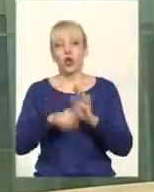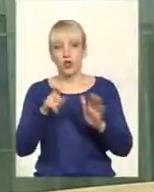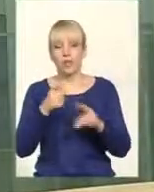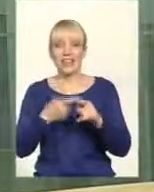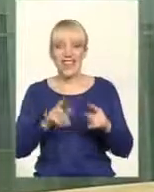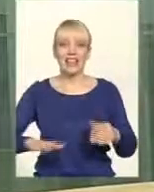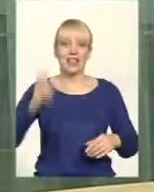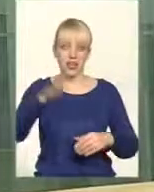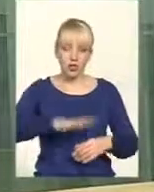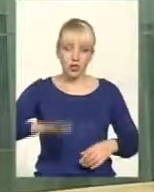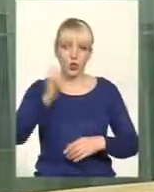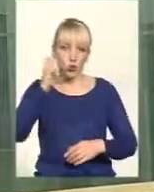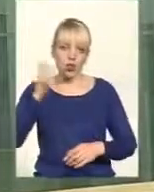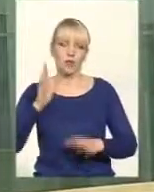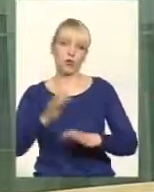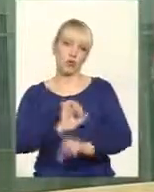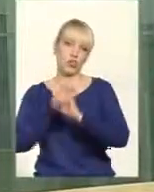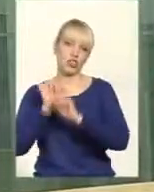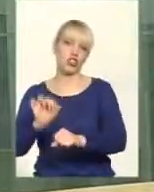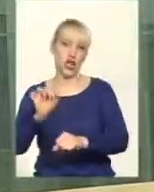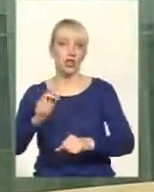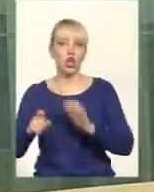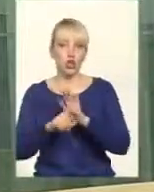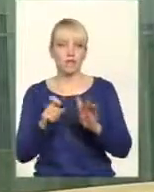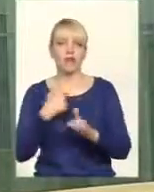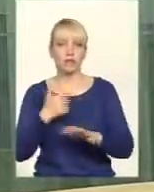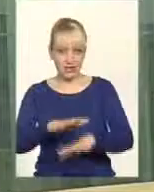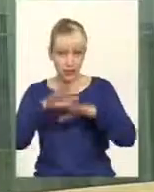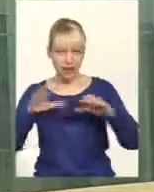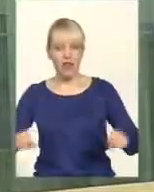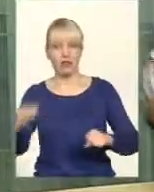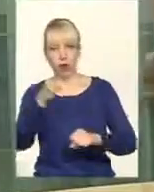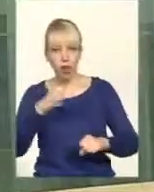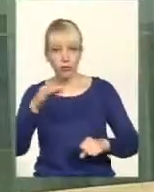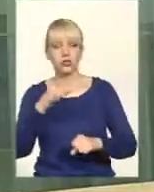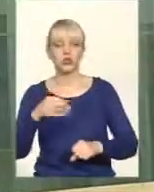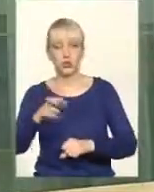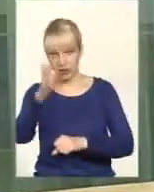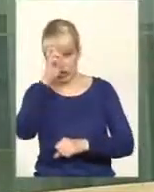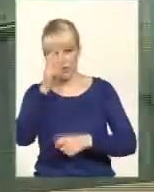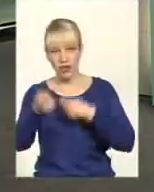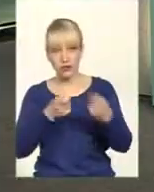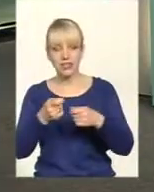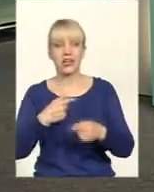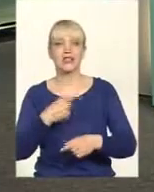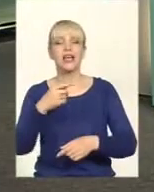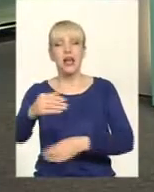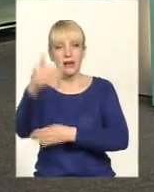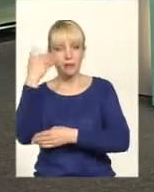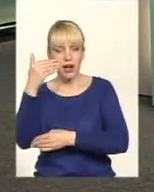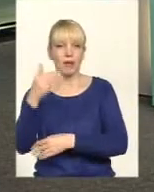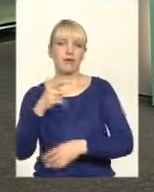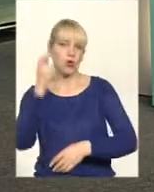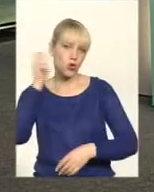защищать свою территорию, во что бы то ни стало. Мы захватим областную государственную администрацию, повесим на ней государственный украинский флаг, и никто с